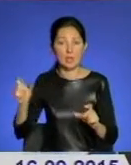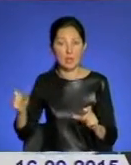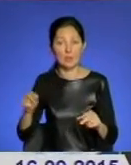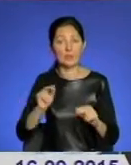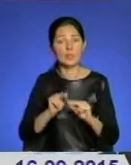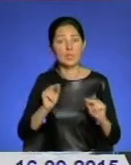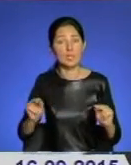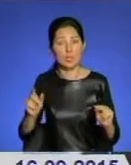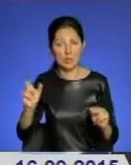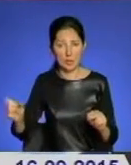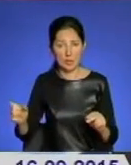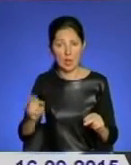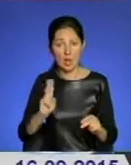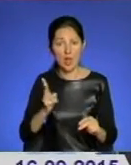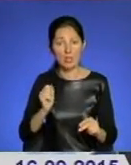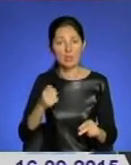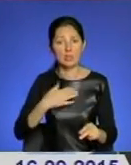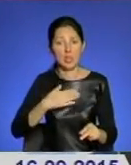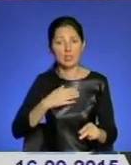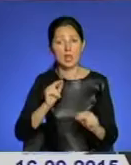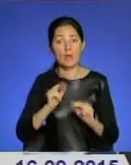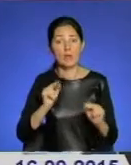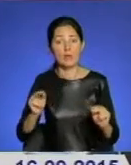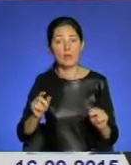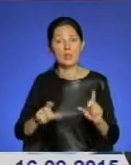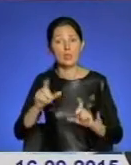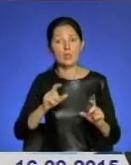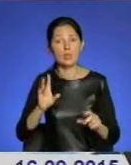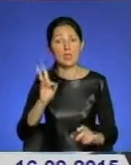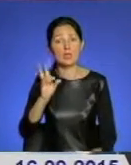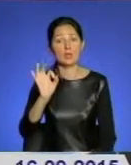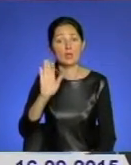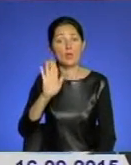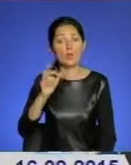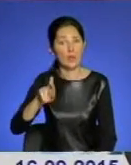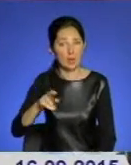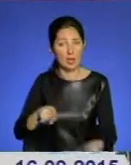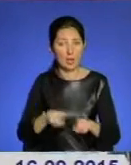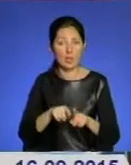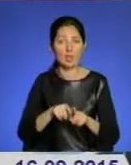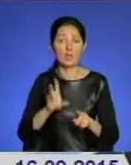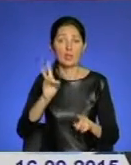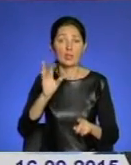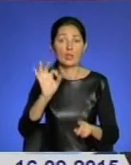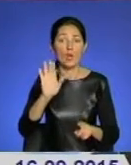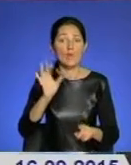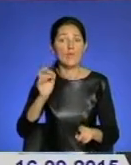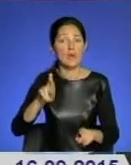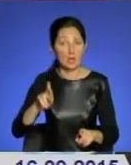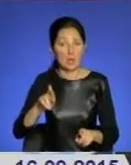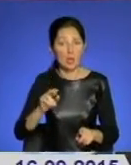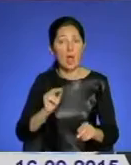как наших преподавателей студентов в Норвегию, так и норвежских преподавателей. Вот,